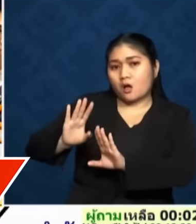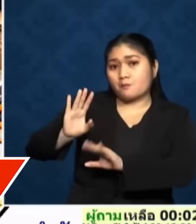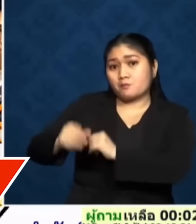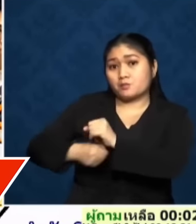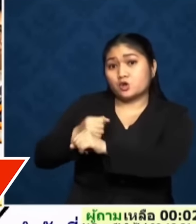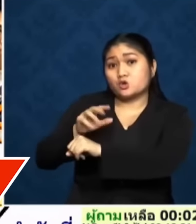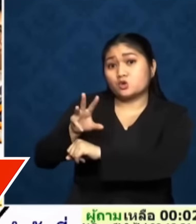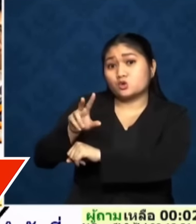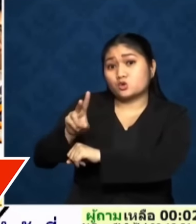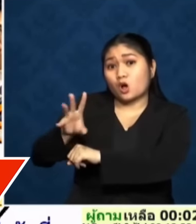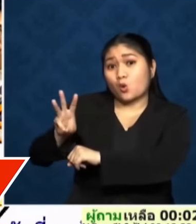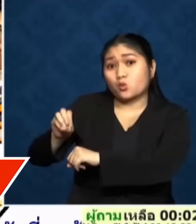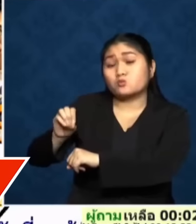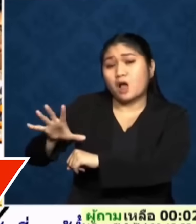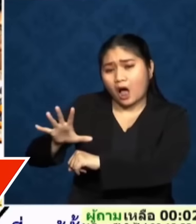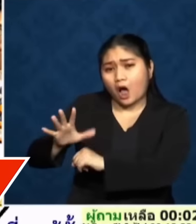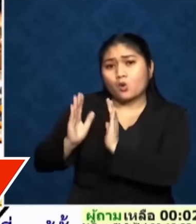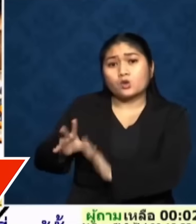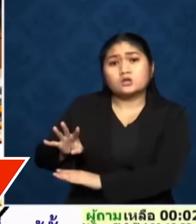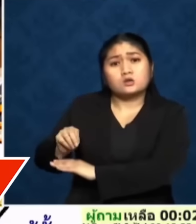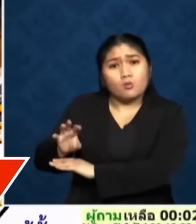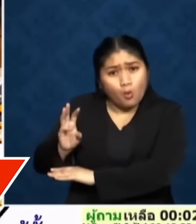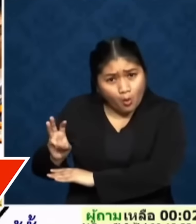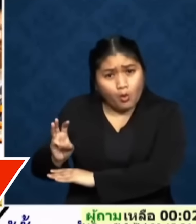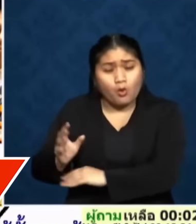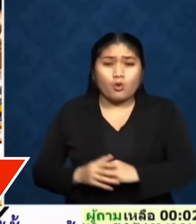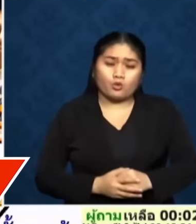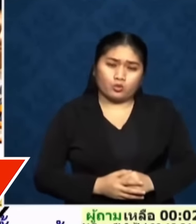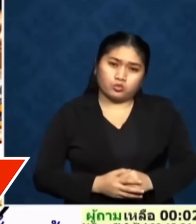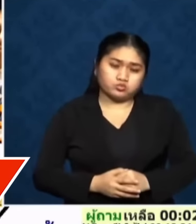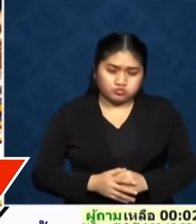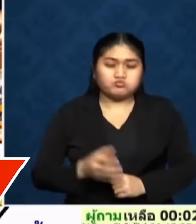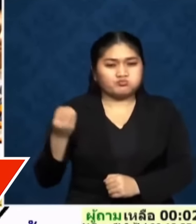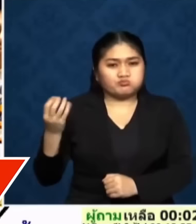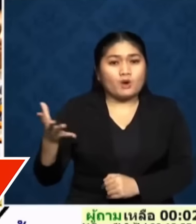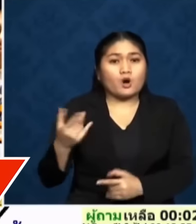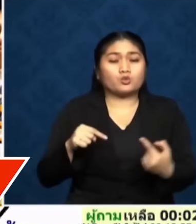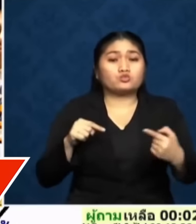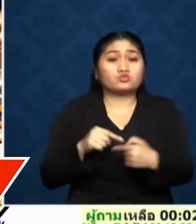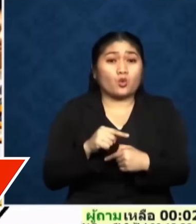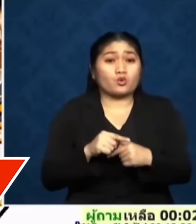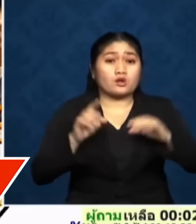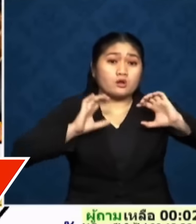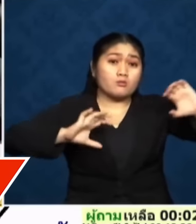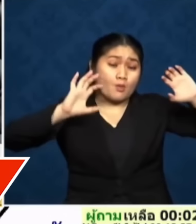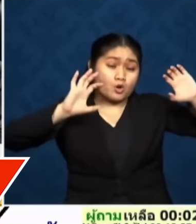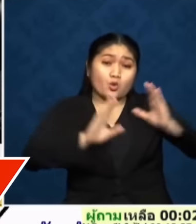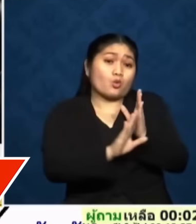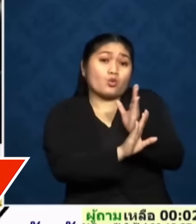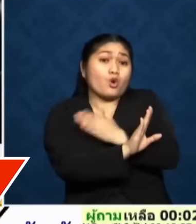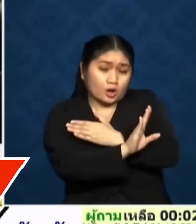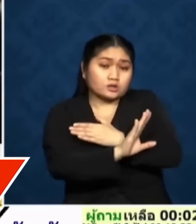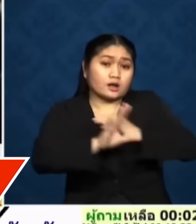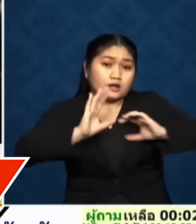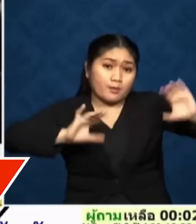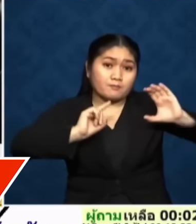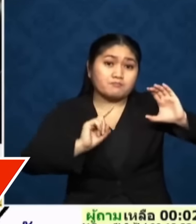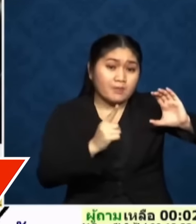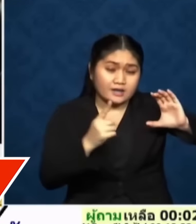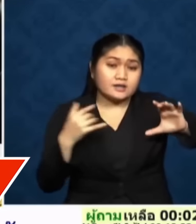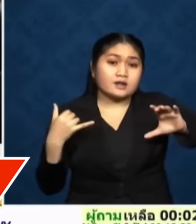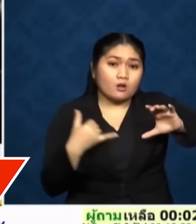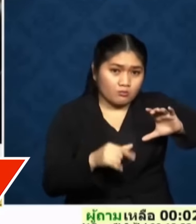คือ546คนนะครับซึ่งแน่นอนส่วนใหญ่เกิดขึ้นก่อนที่รัฐบาลชุดใหม่จะเข้ามานะครับแต่หลังจากที่เรามีนาย